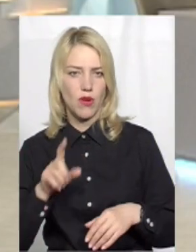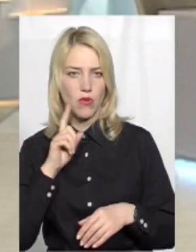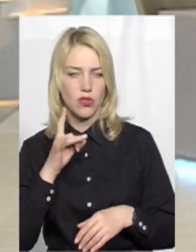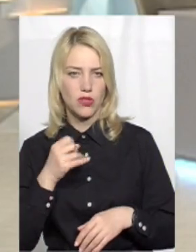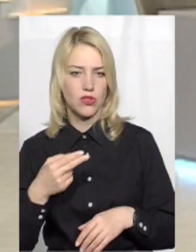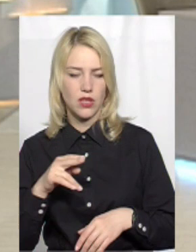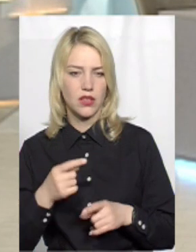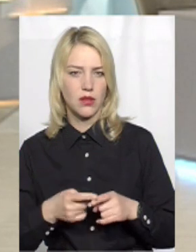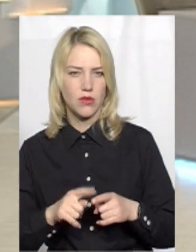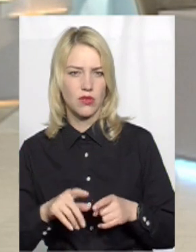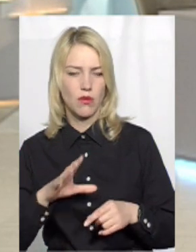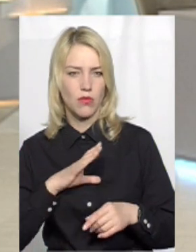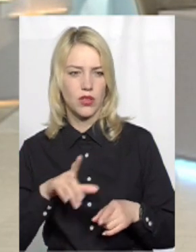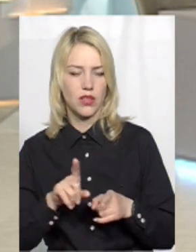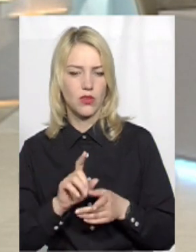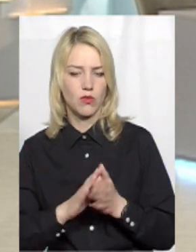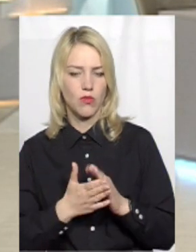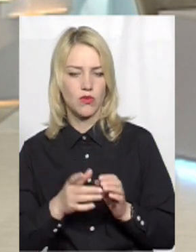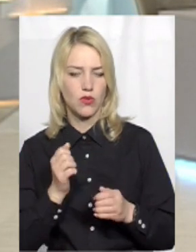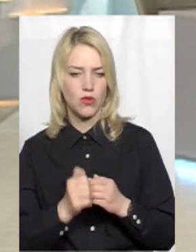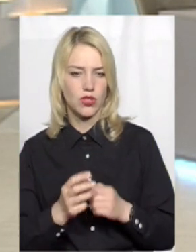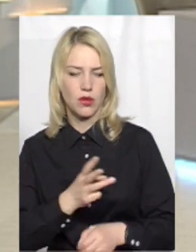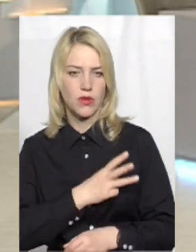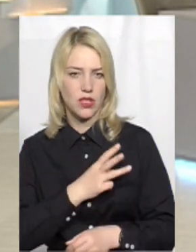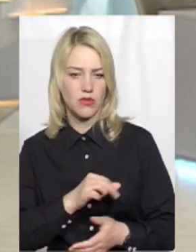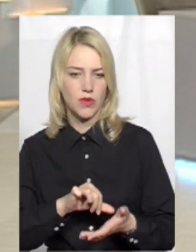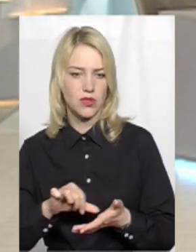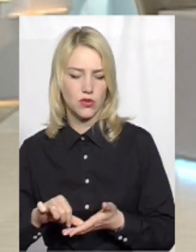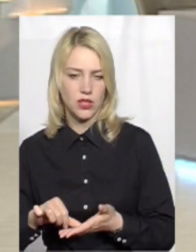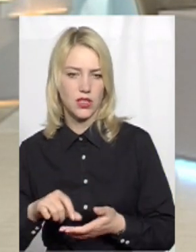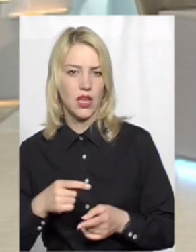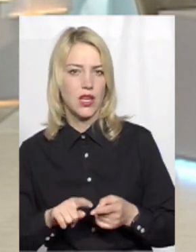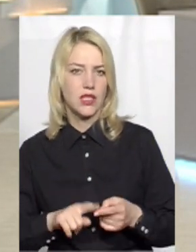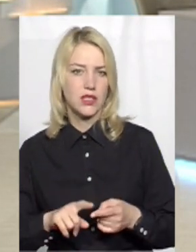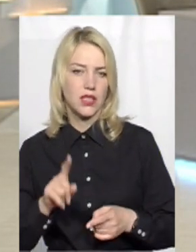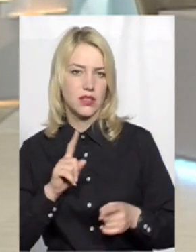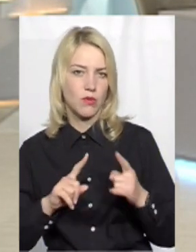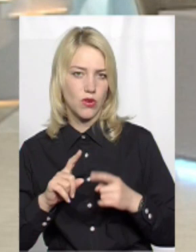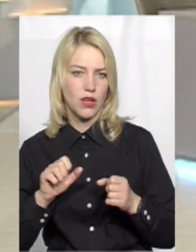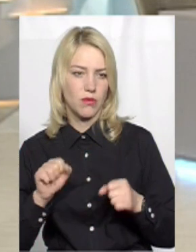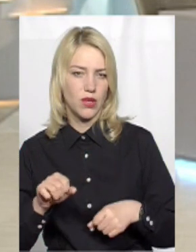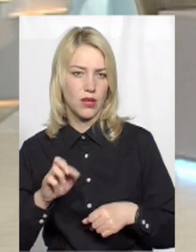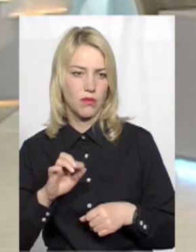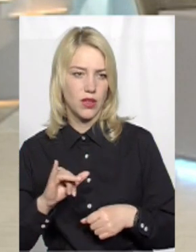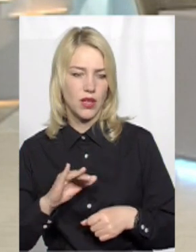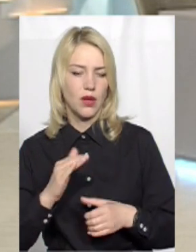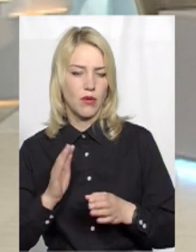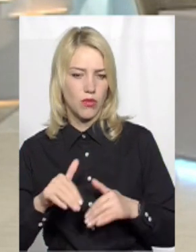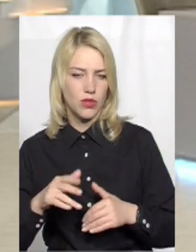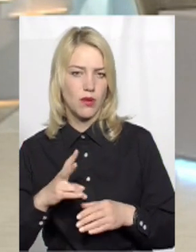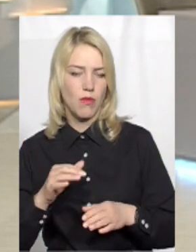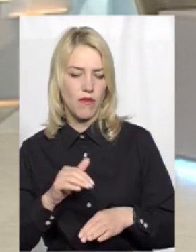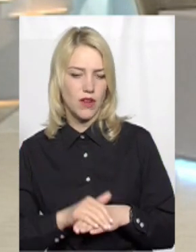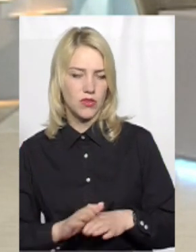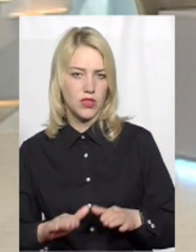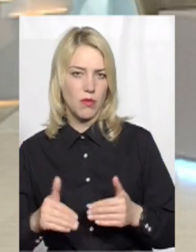цьому були такі умови, що кожен бажаючий тут присутній на цих зборах також може потім по